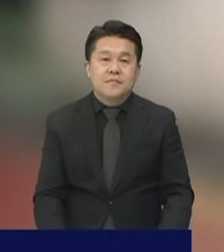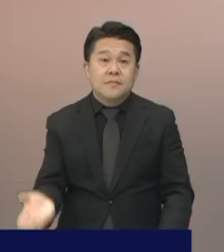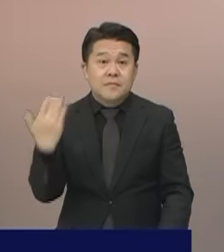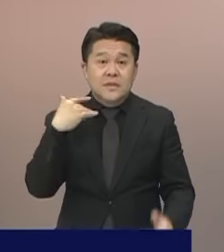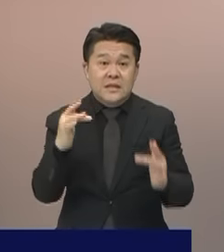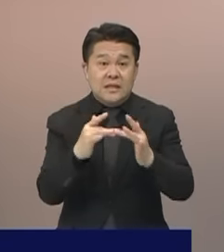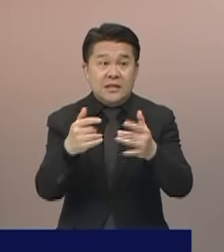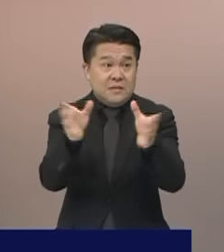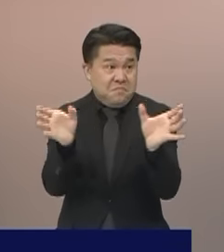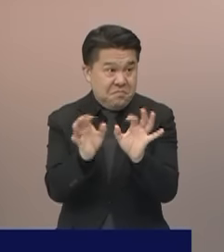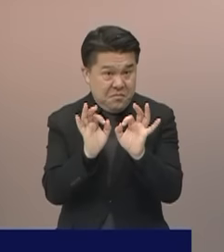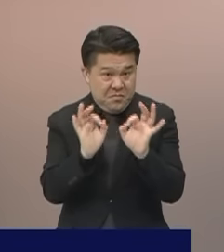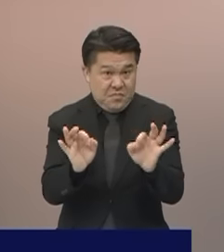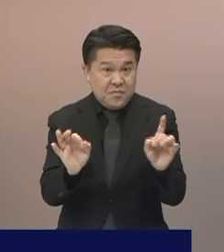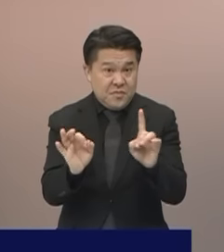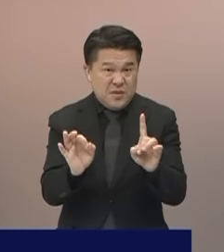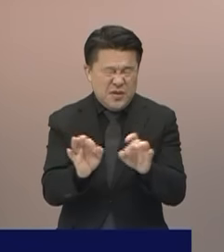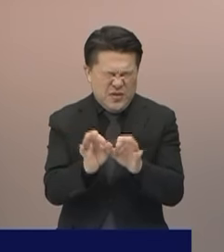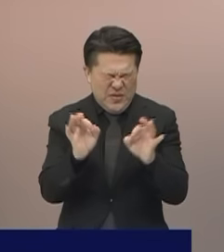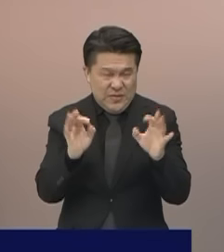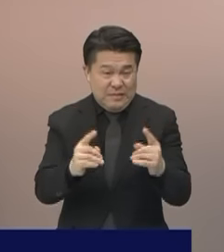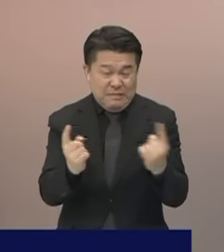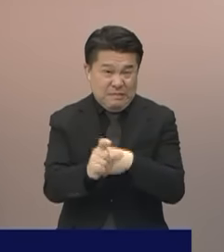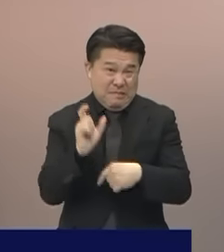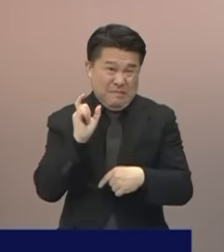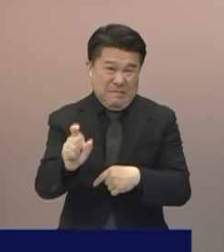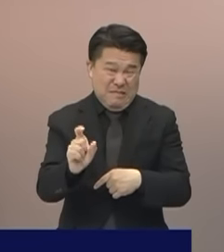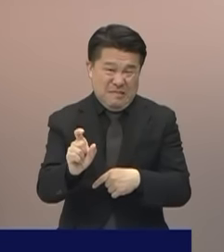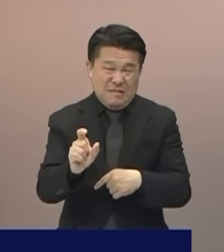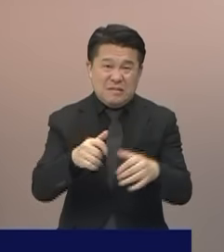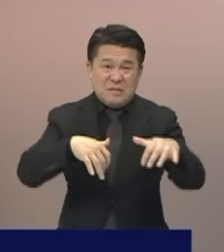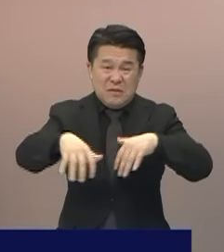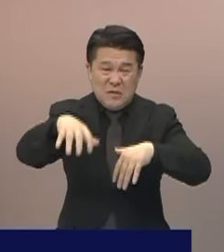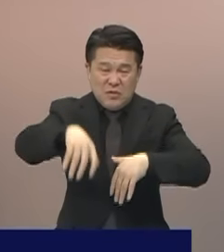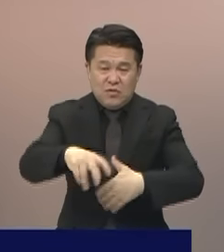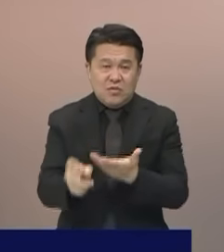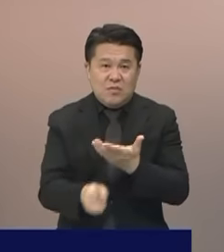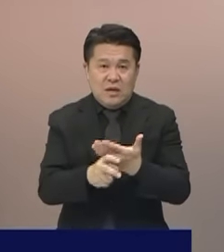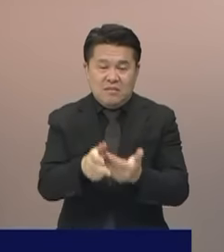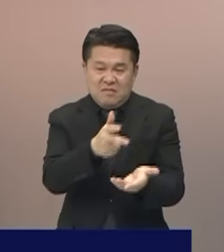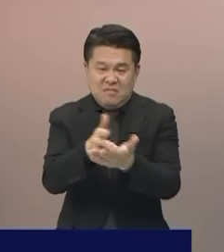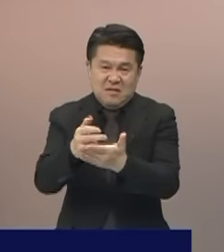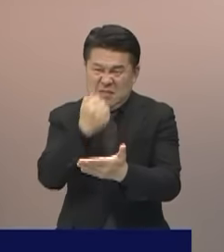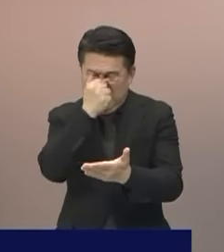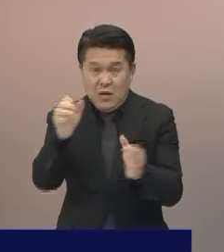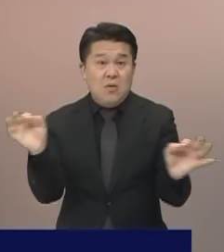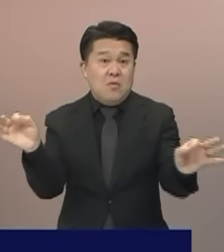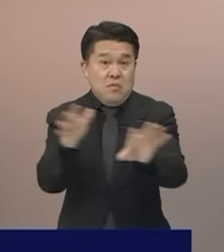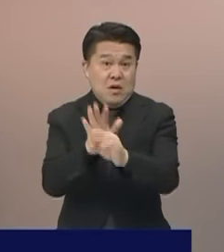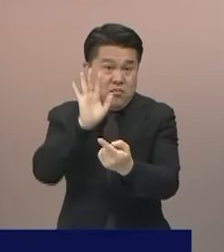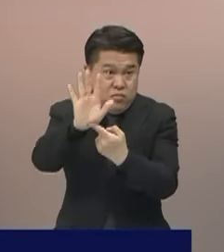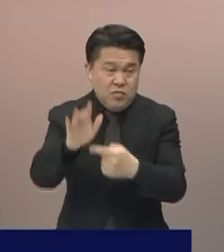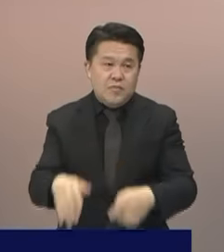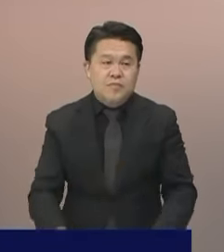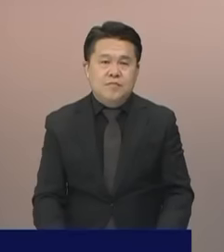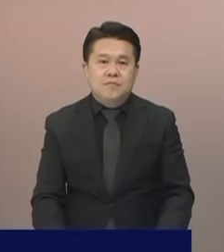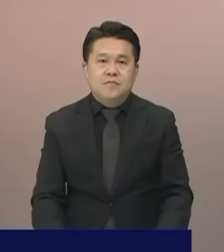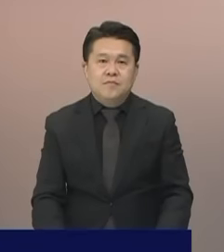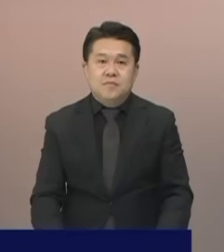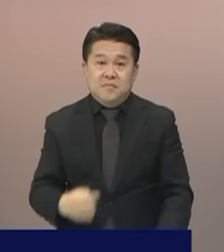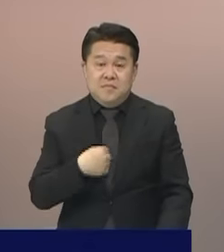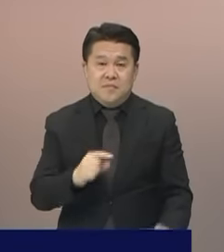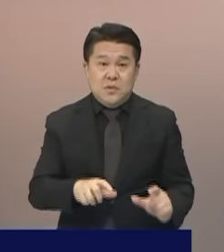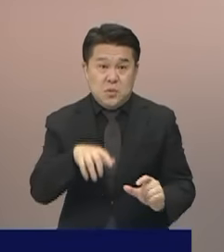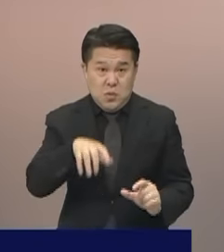최근 한 온라인 커뮤니티에는 수십 년 동안 바뀌지 않았던 거리에서 불법 주정차가 사라졌다는 후기가 전해졌습니다.